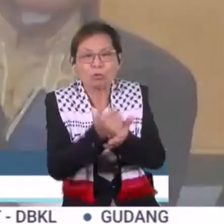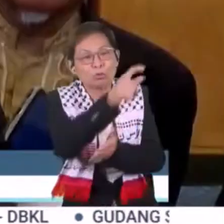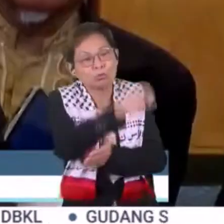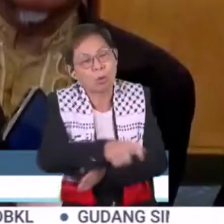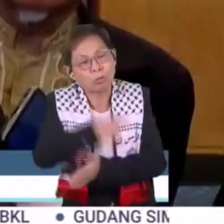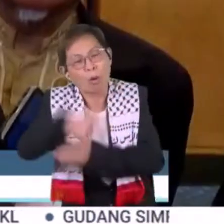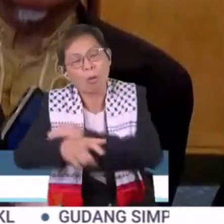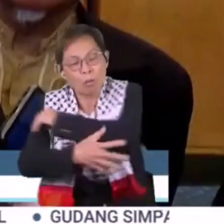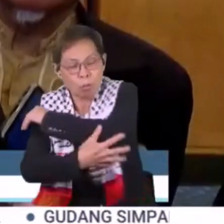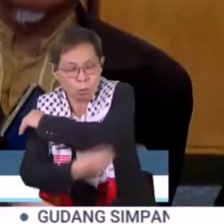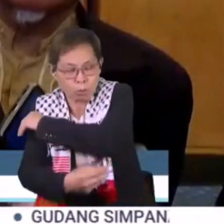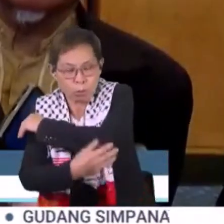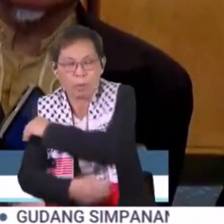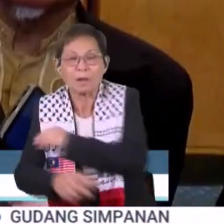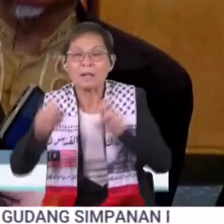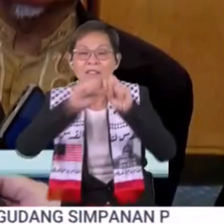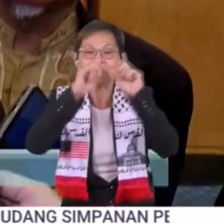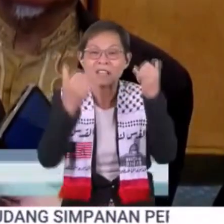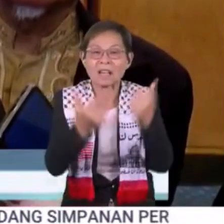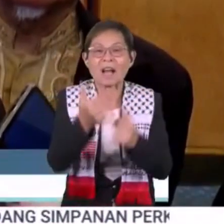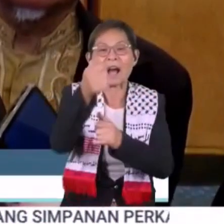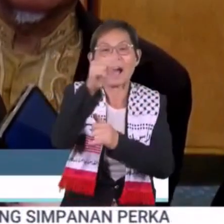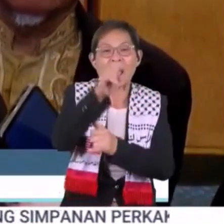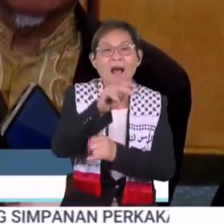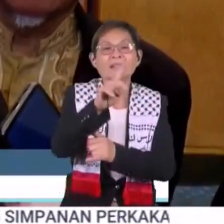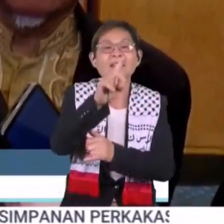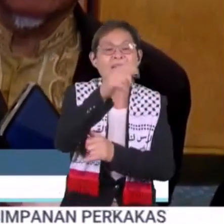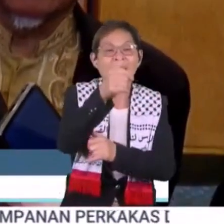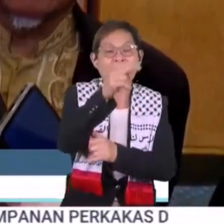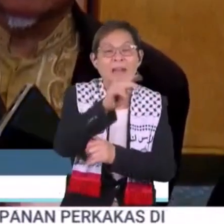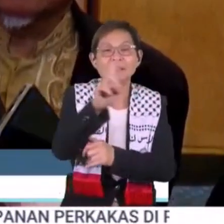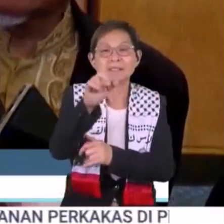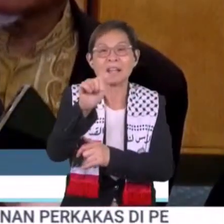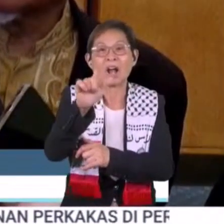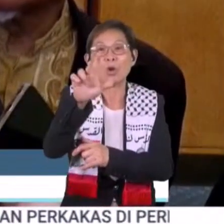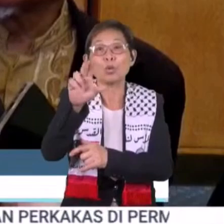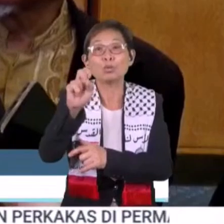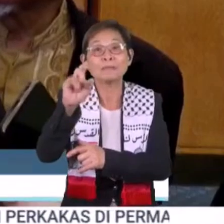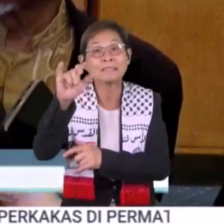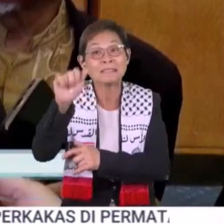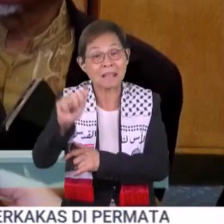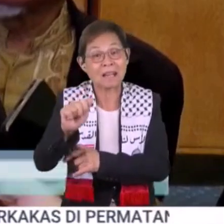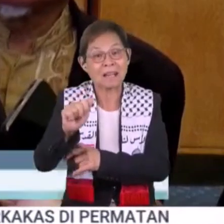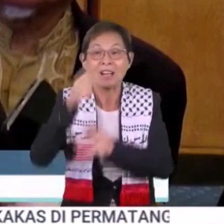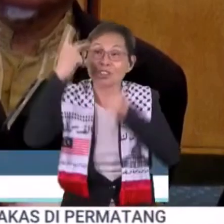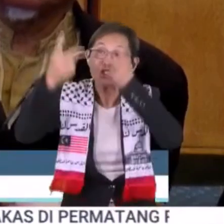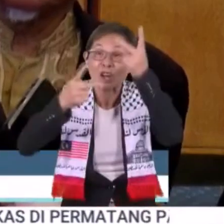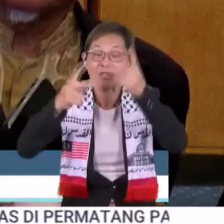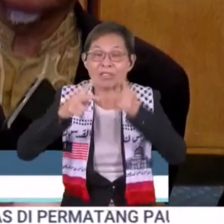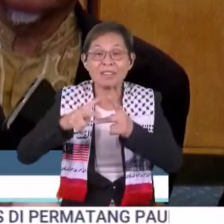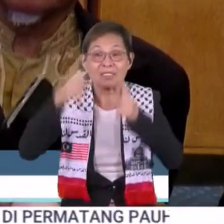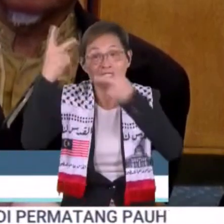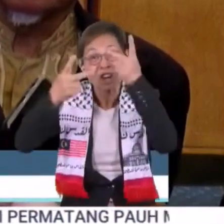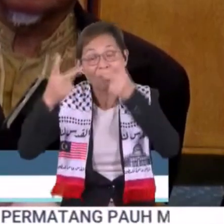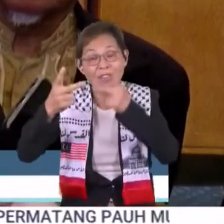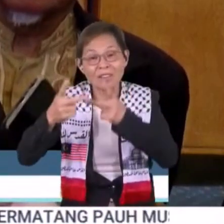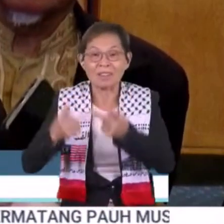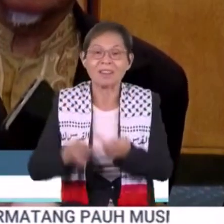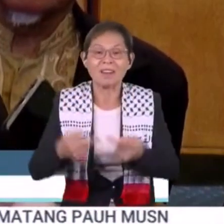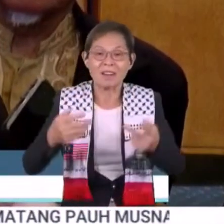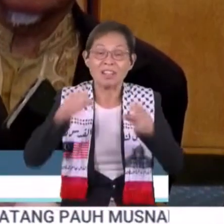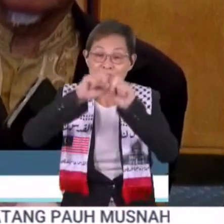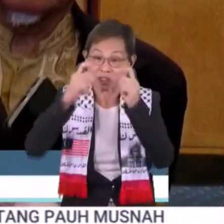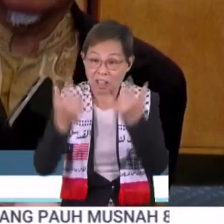berkemampuan. Syarikat Andalusia Travel and Tours Berhad ini telah berjaya mengadakan program yang